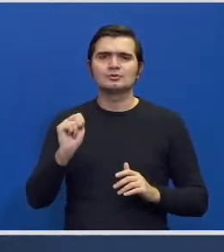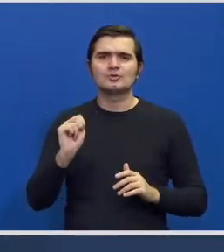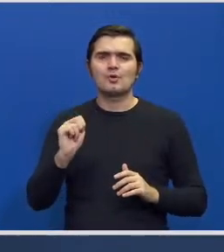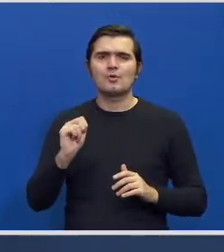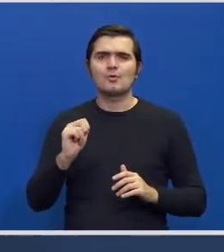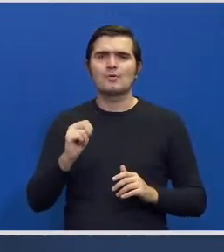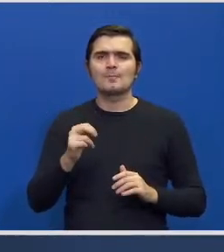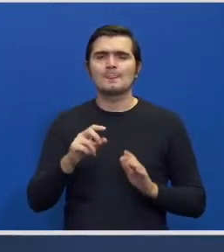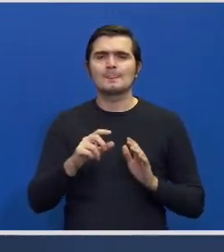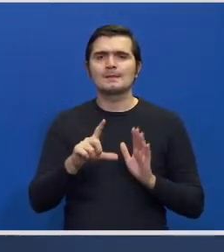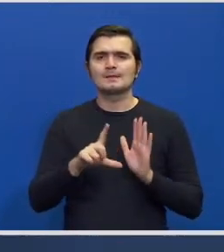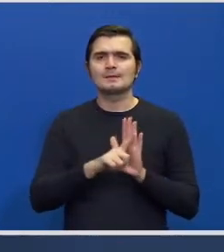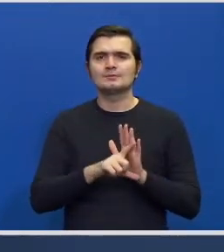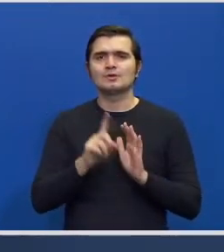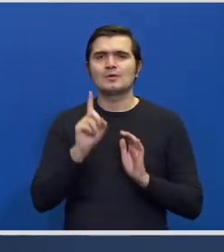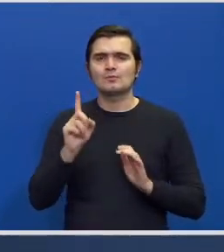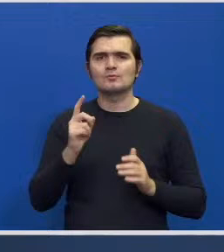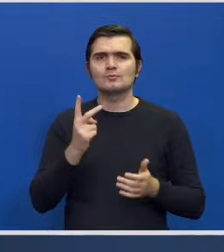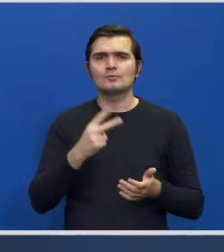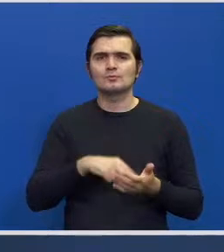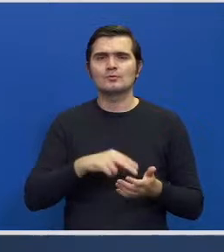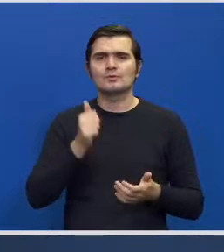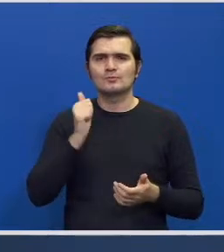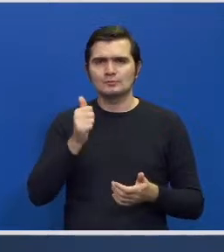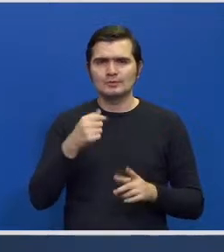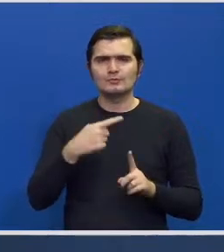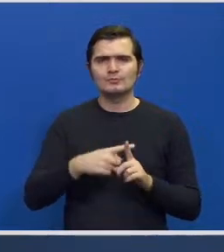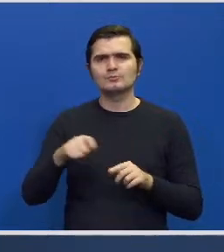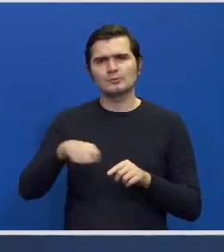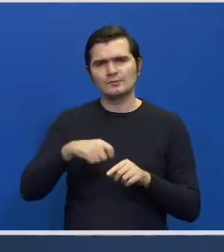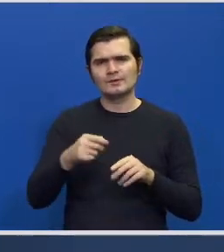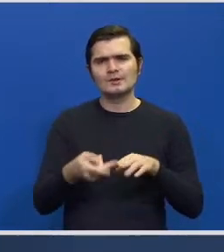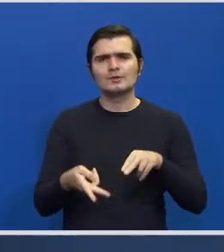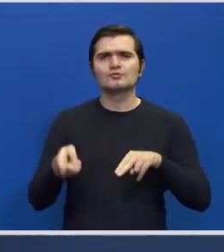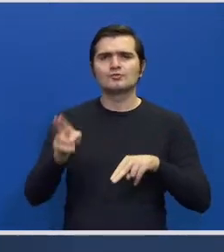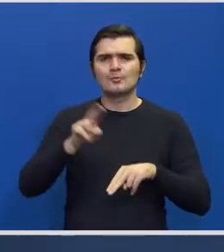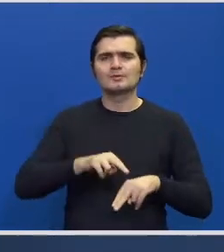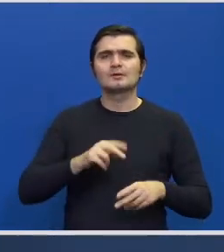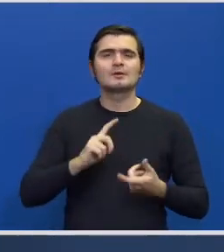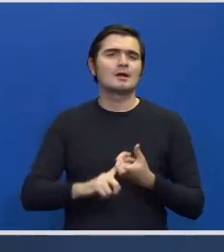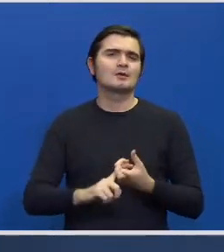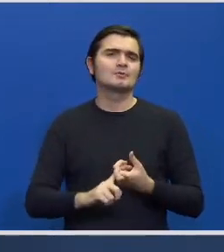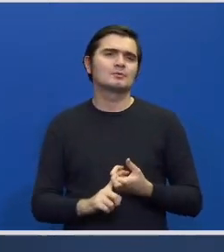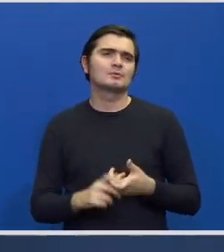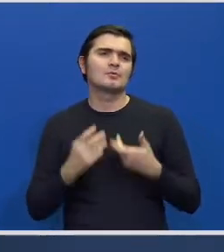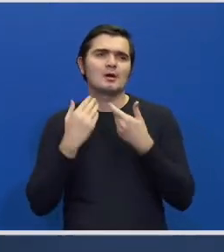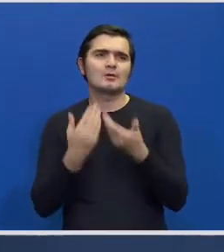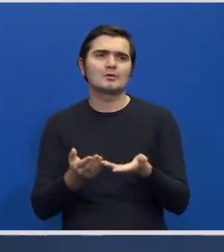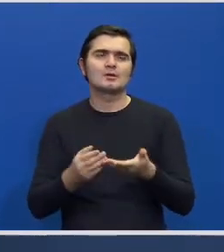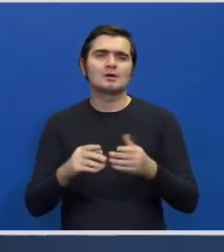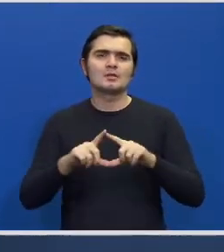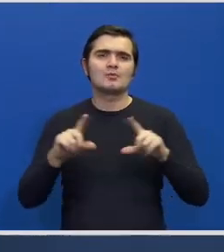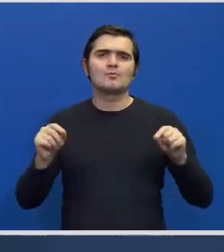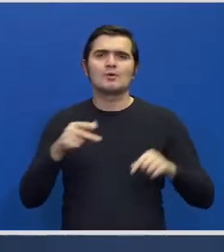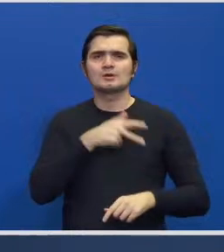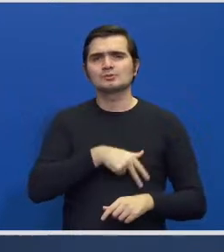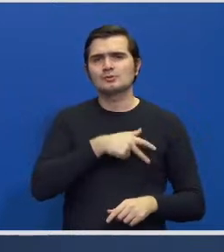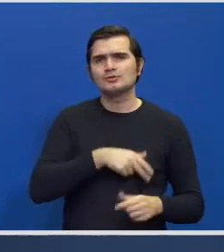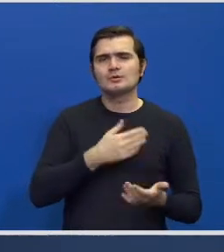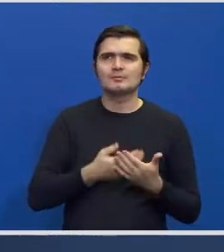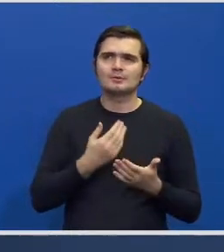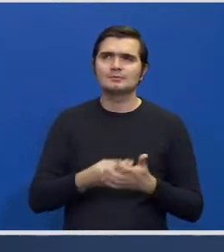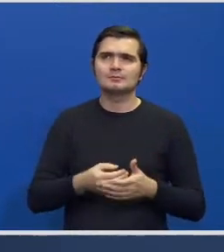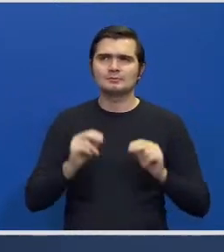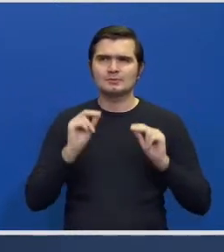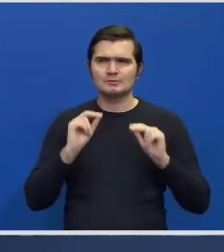articolului 361 alineat 3 literea din legea 1/2011 cu modificările și completările ulterioare referitoare la